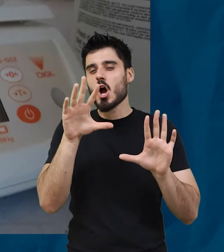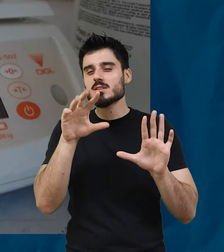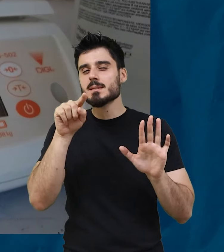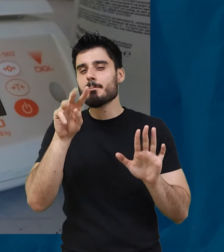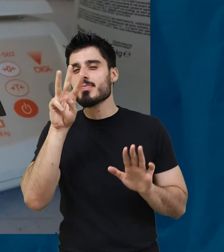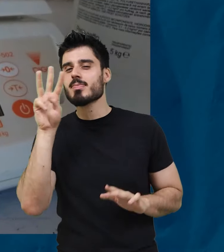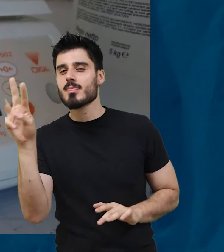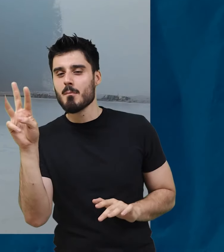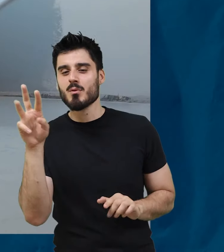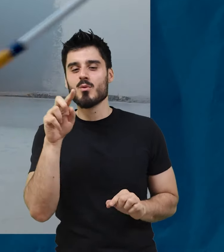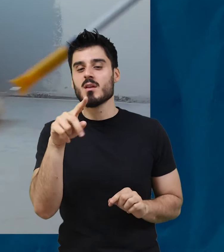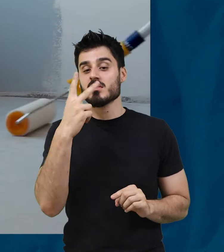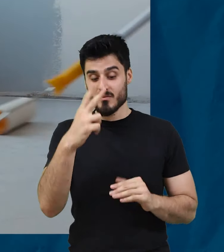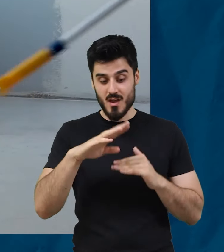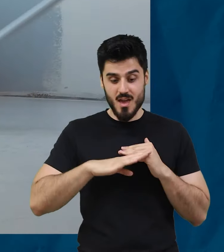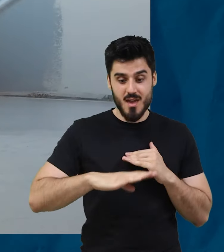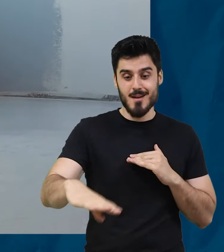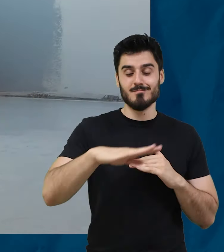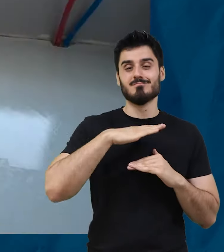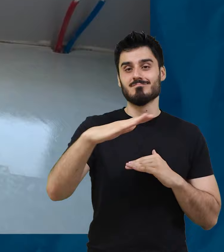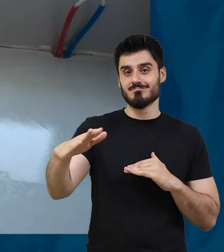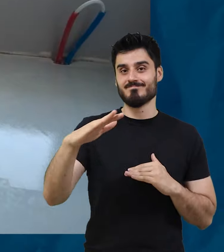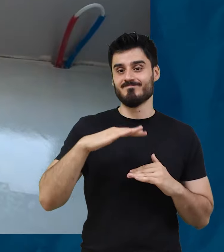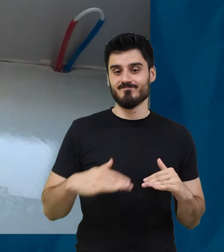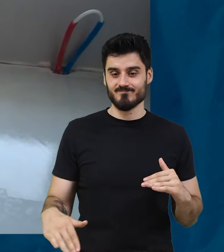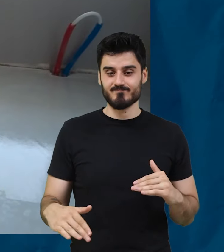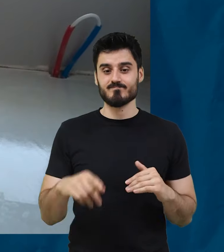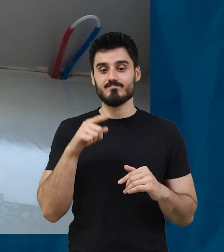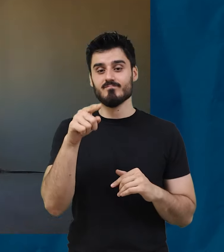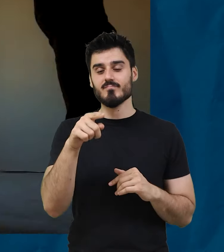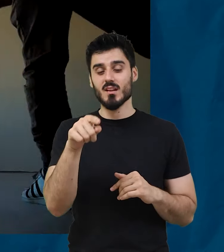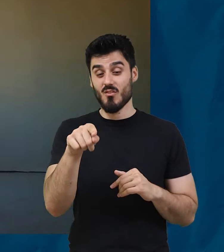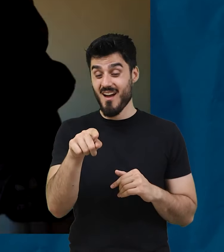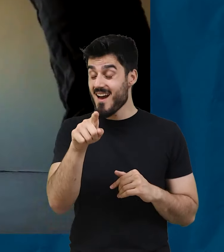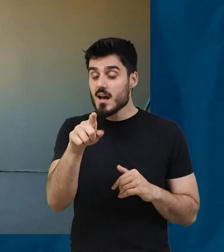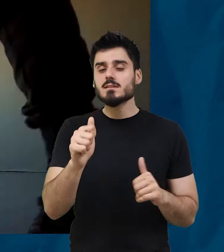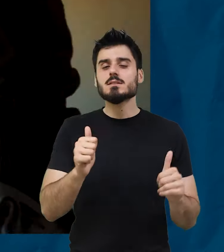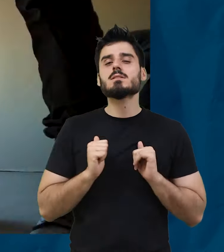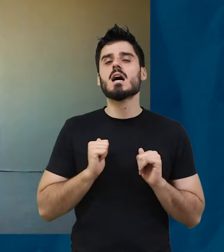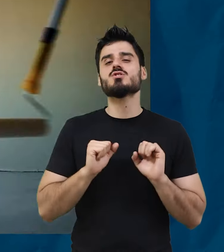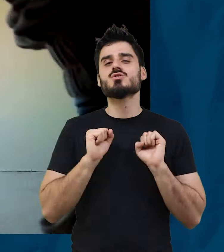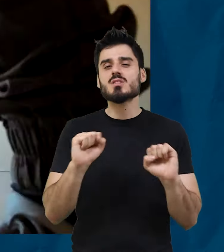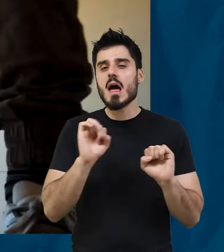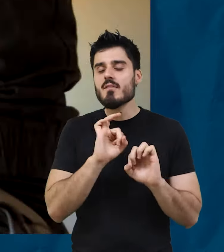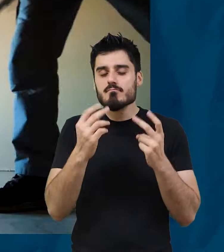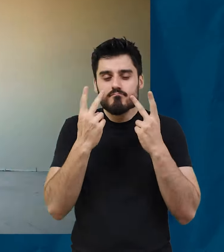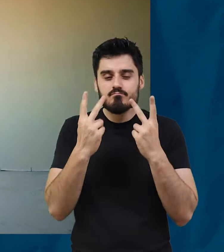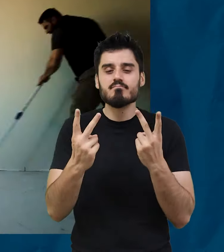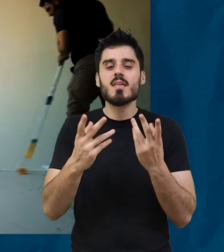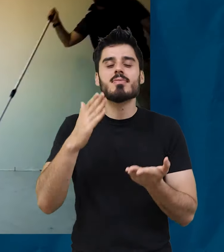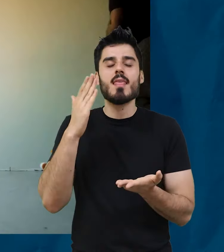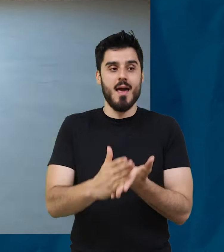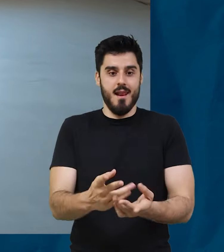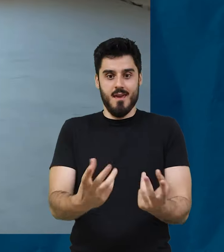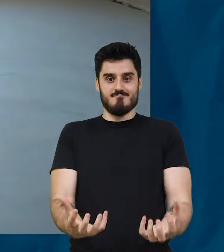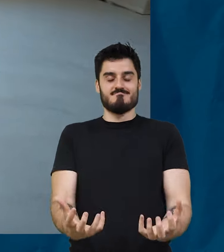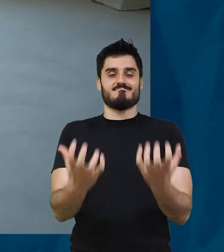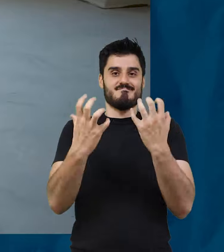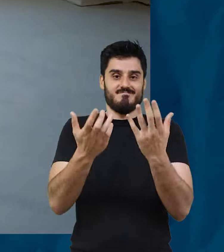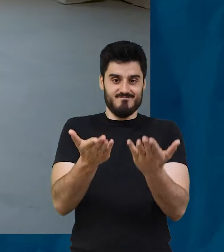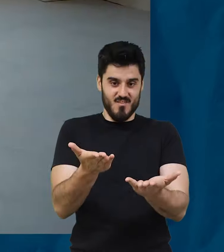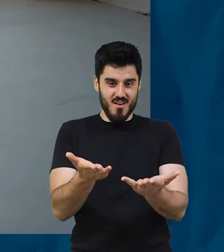58W последователно по два слоя от всеки продукт. Така ултратоп лофт е защитен и придобива крайния си